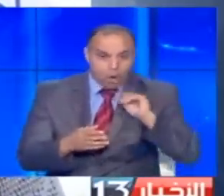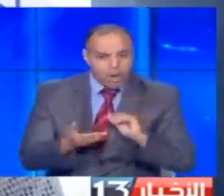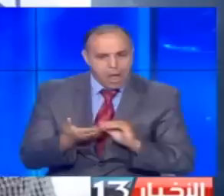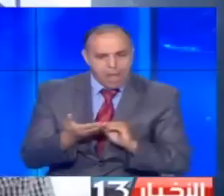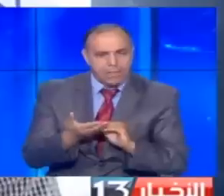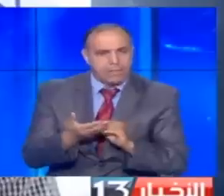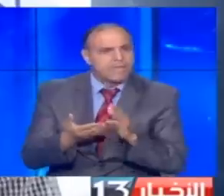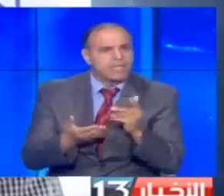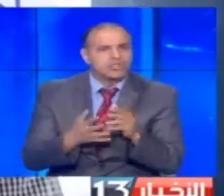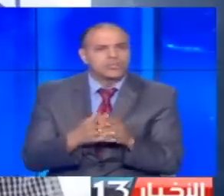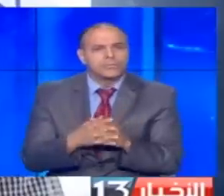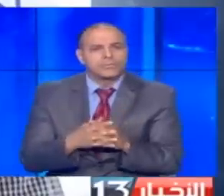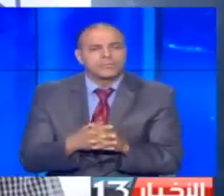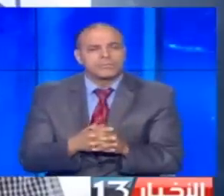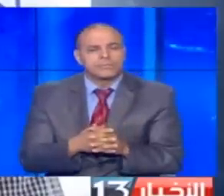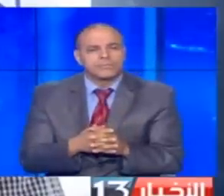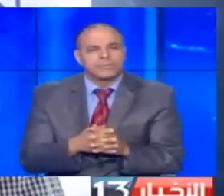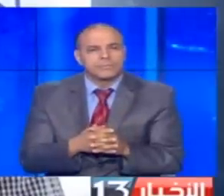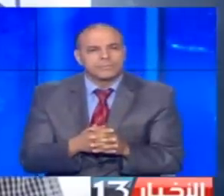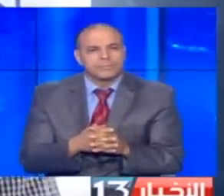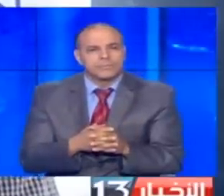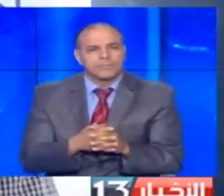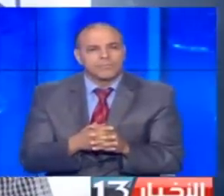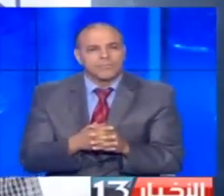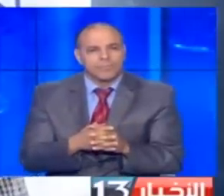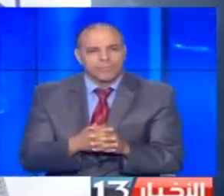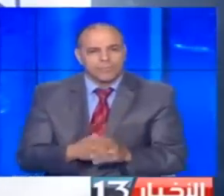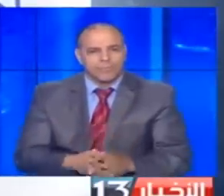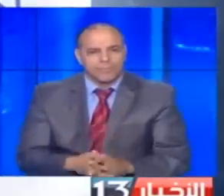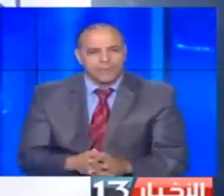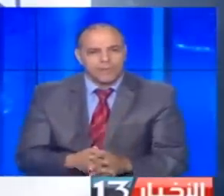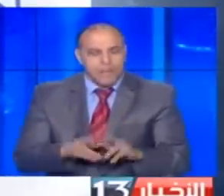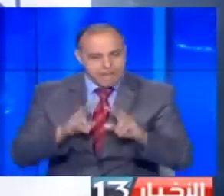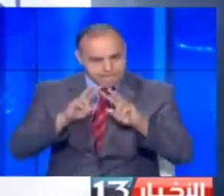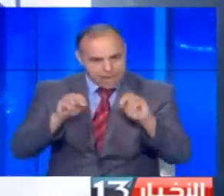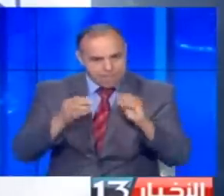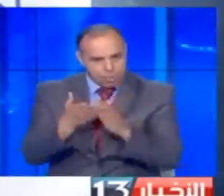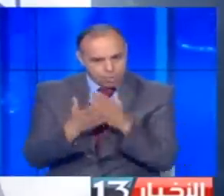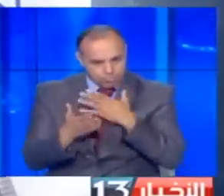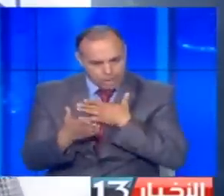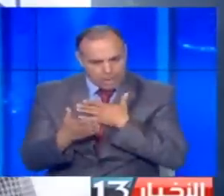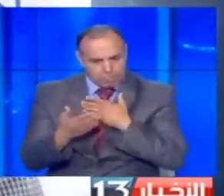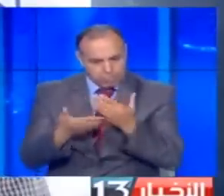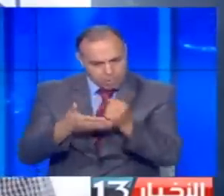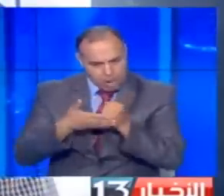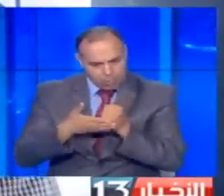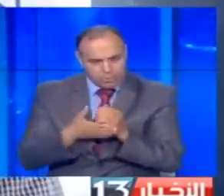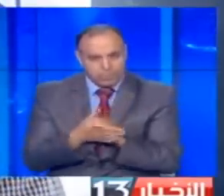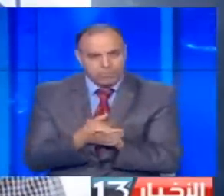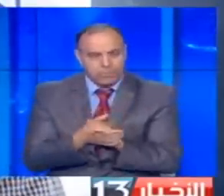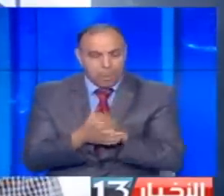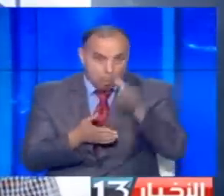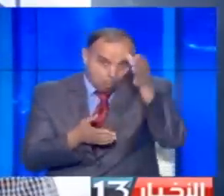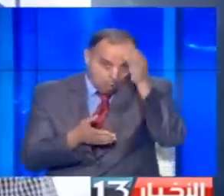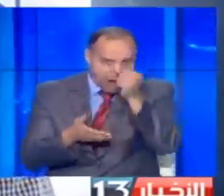يعون في في في في دراسه المشروع اه